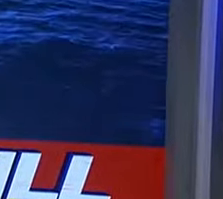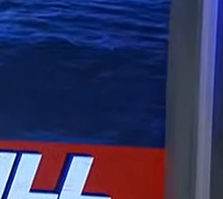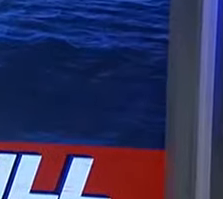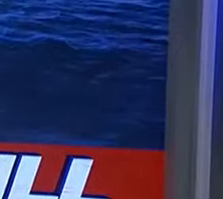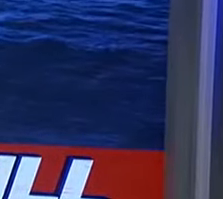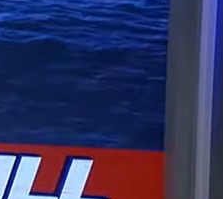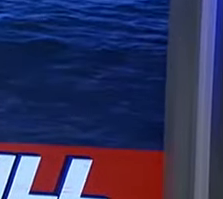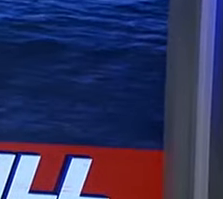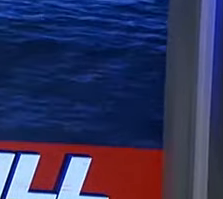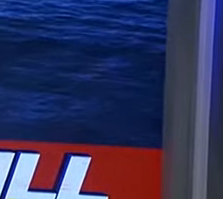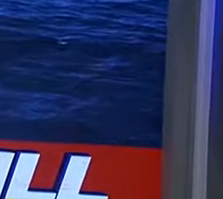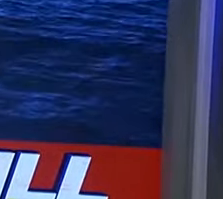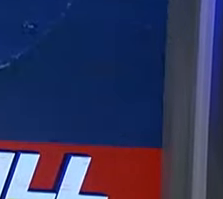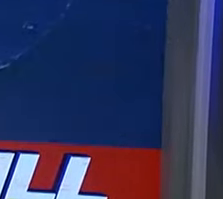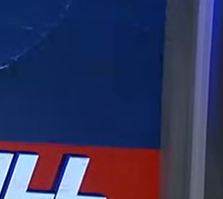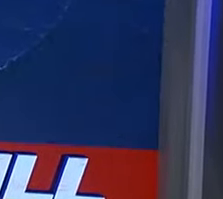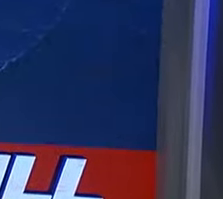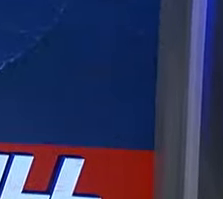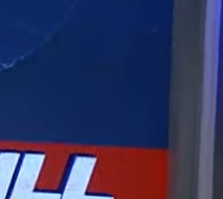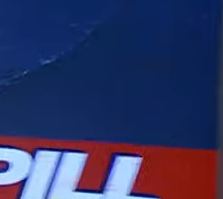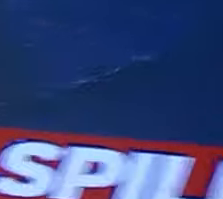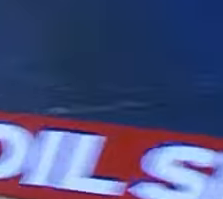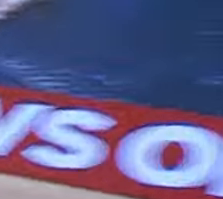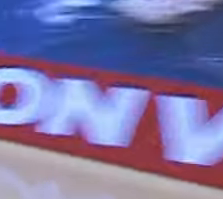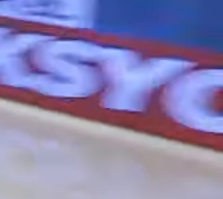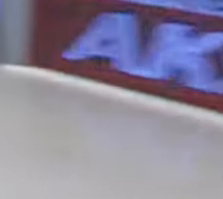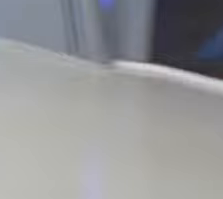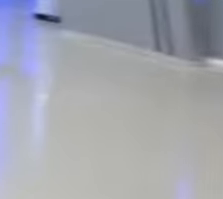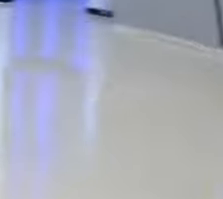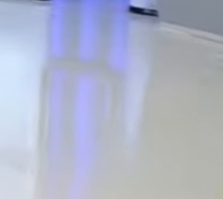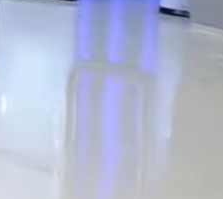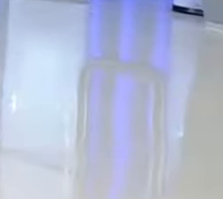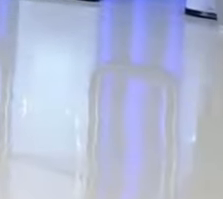mula sa lumubog na tanker.